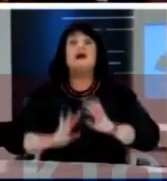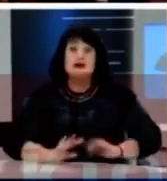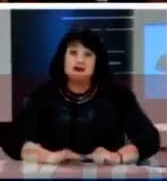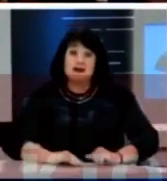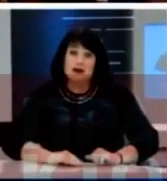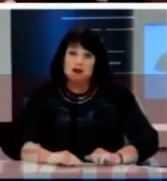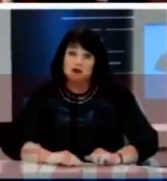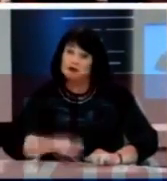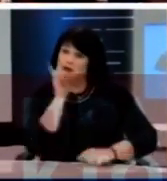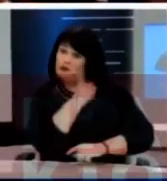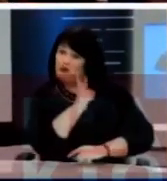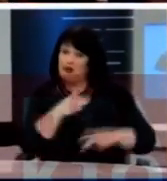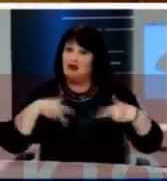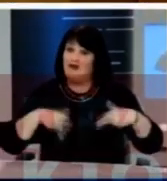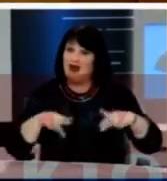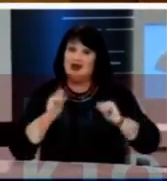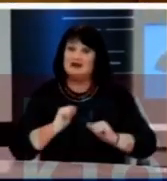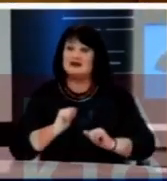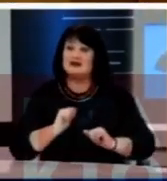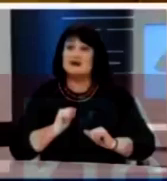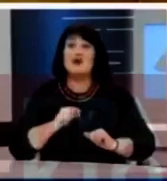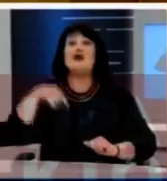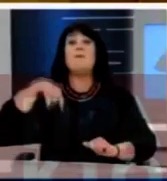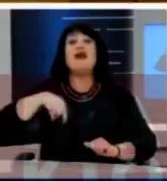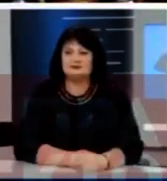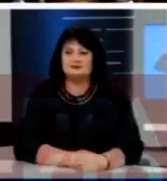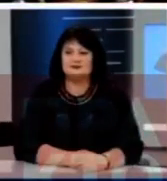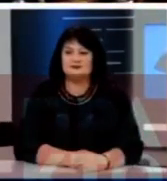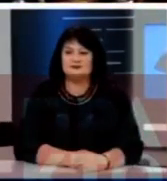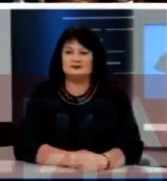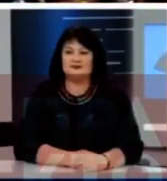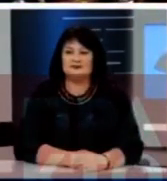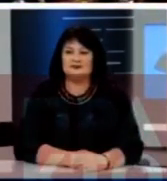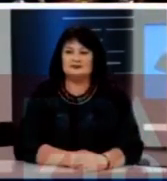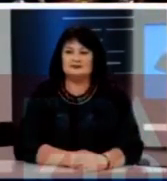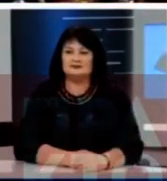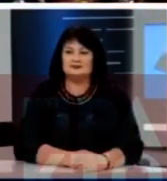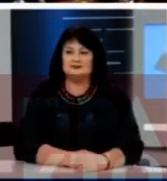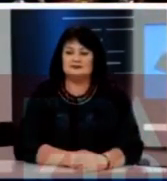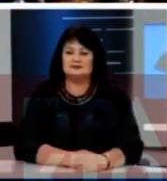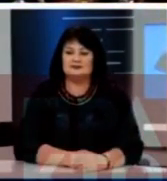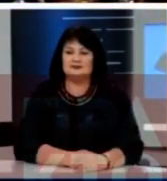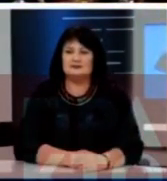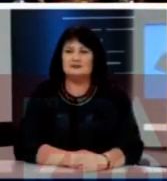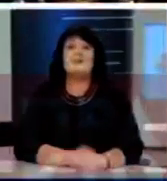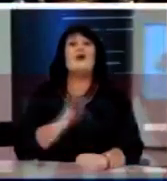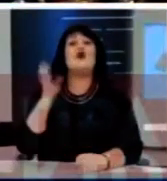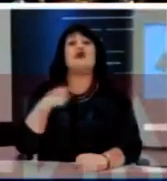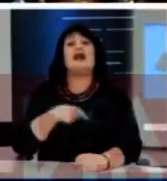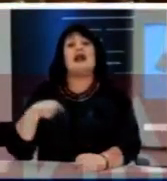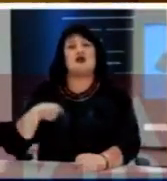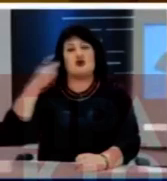ότι καταψηφίζοντας την κυβέρνηση καταψηφίζετε και τις πρέσπες. Από τότε που γίνατε αρχηγός του